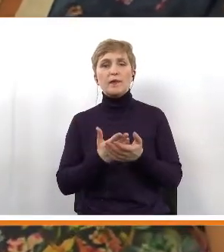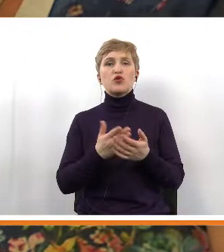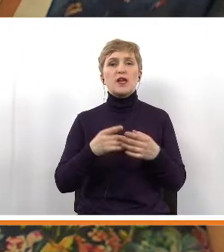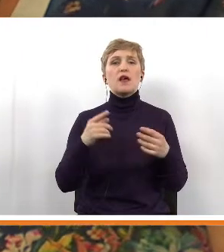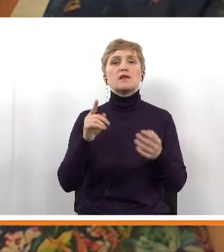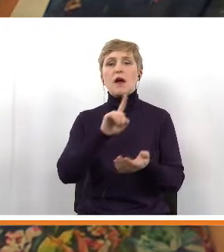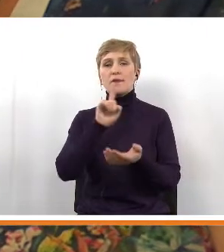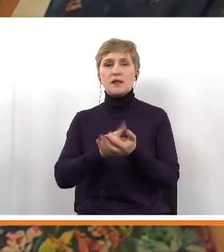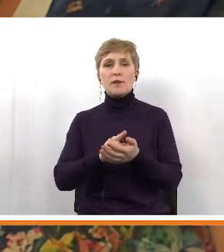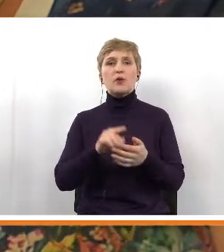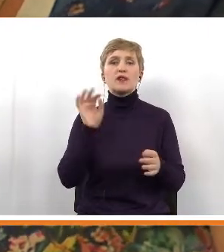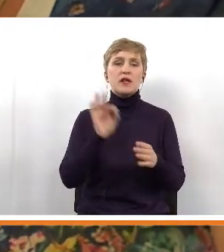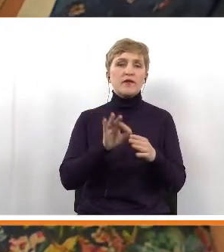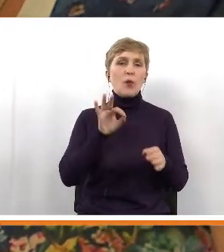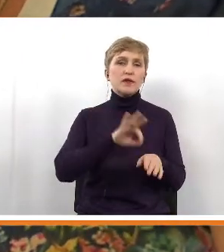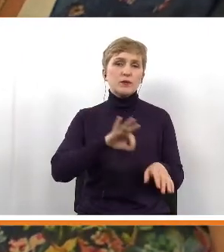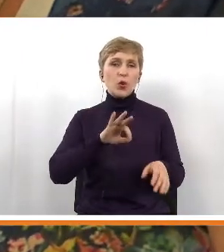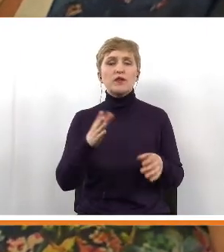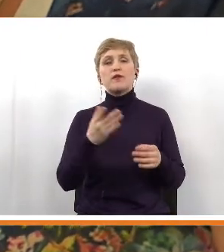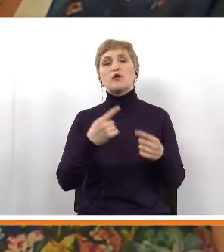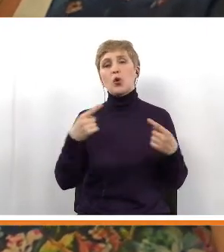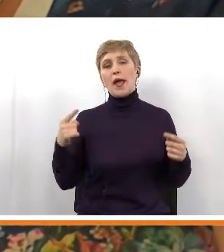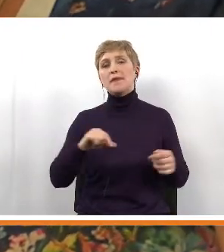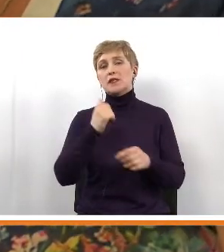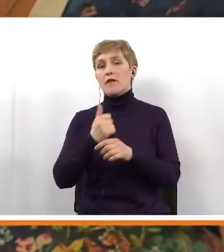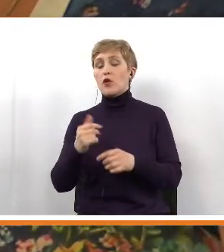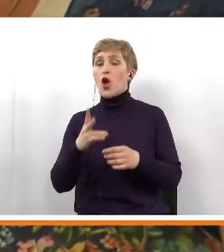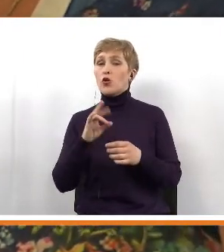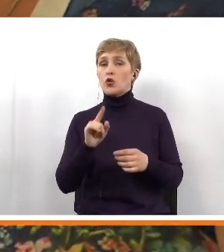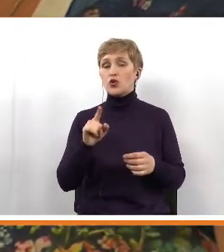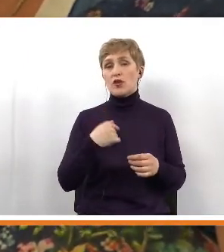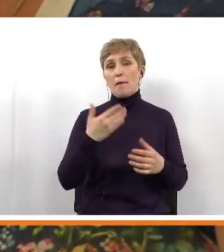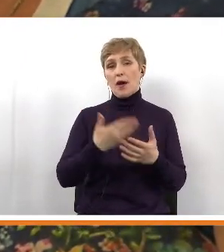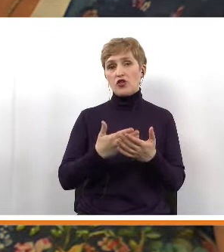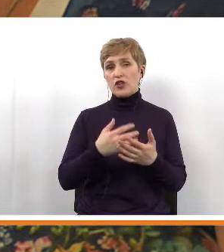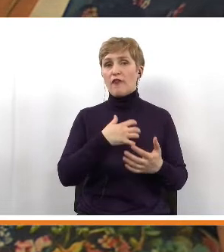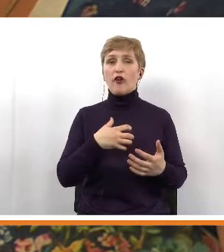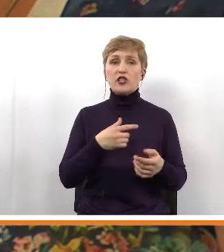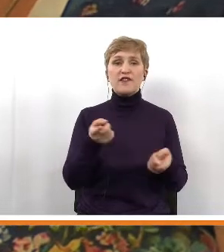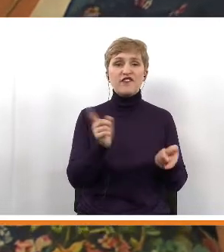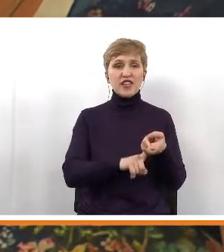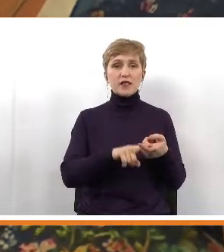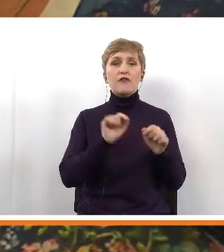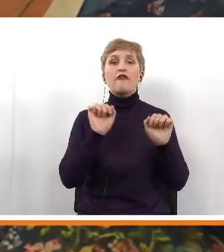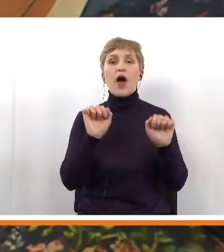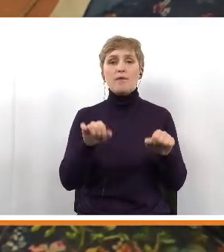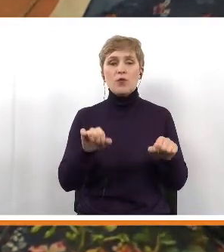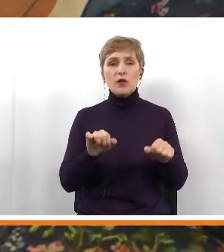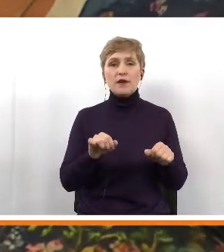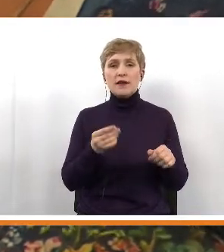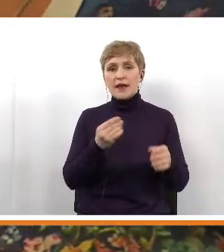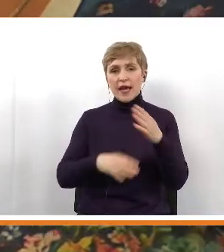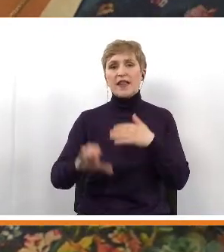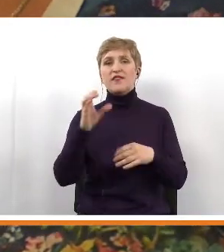целевому использованию или по каким-то другим основаниям. Однако то, что нам кажется важным в связи с возможностью